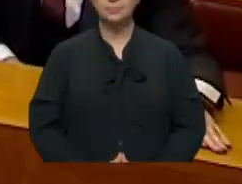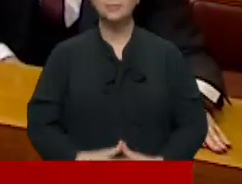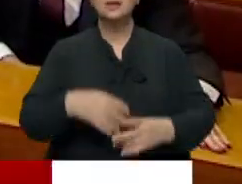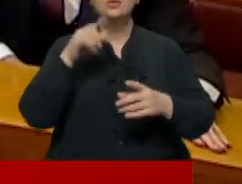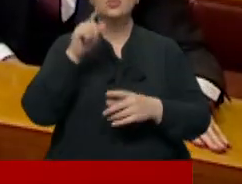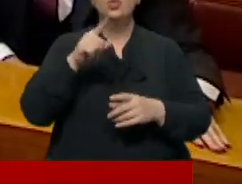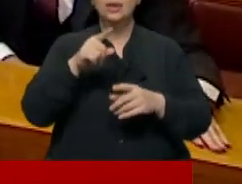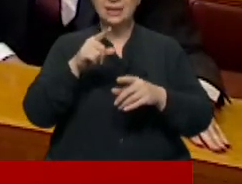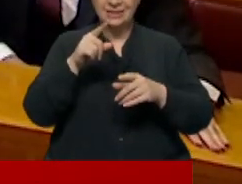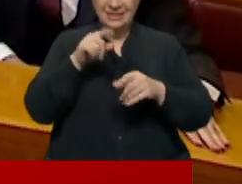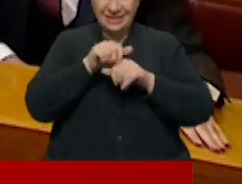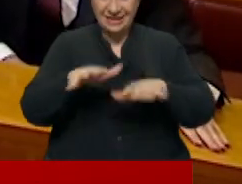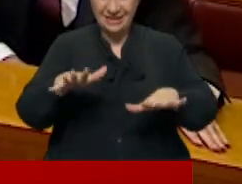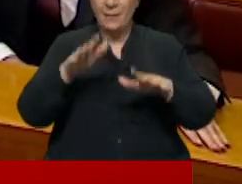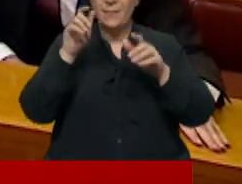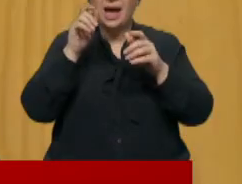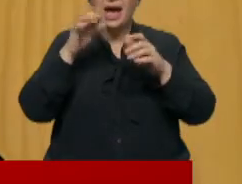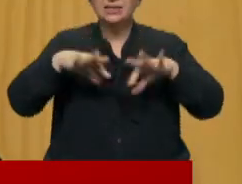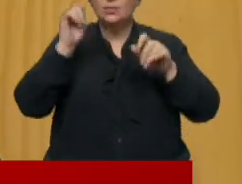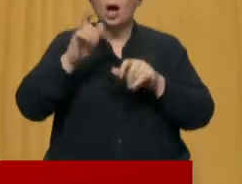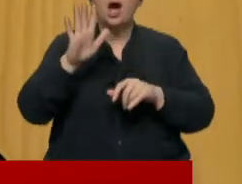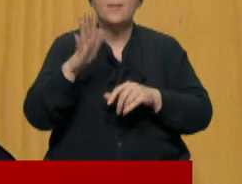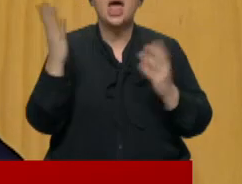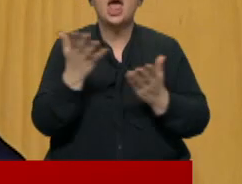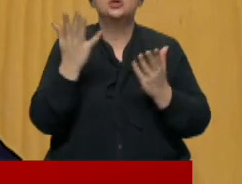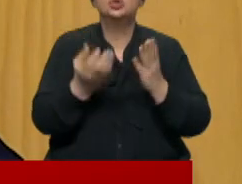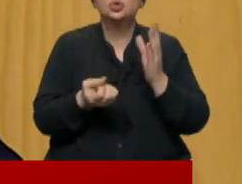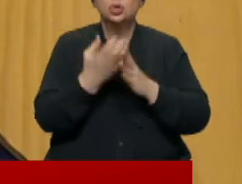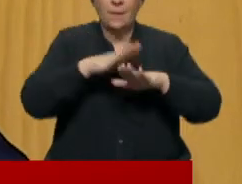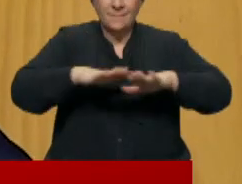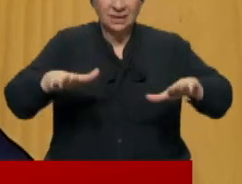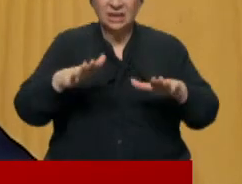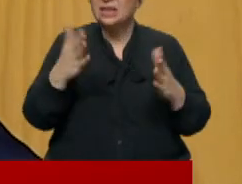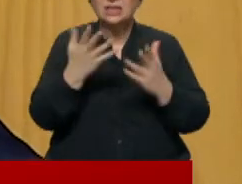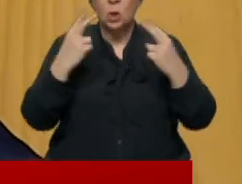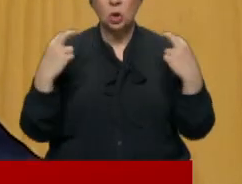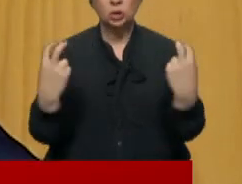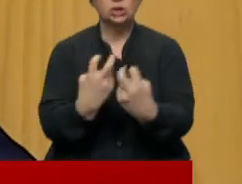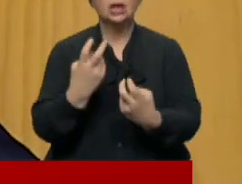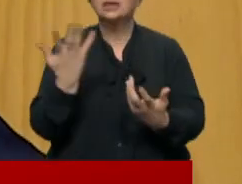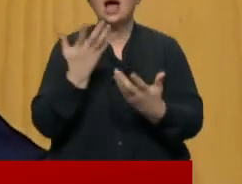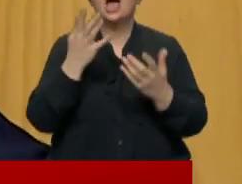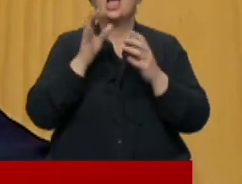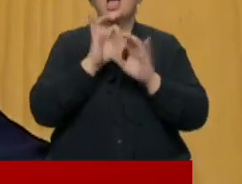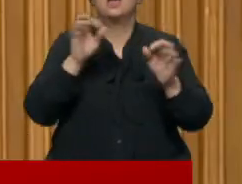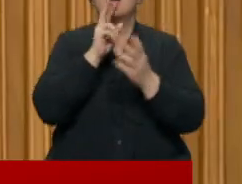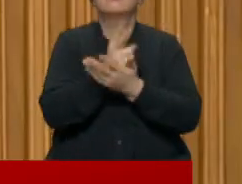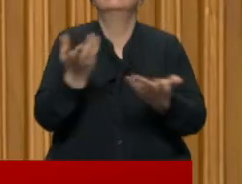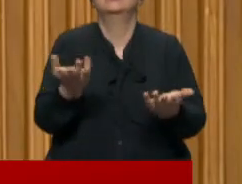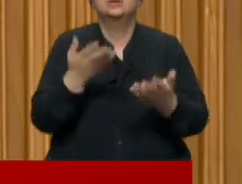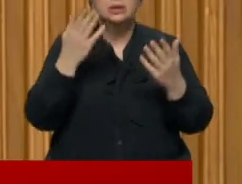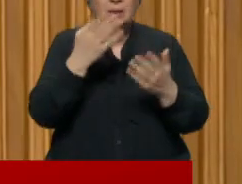Güçlendirilmiş parlamenter sistem hazırlığı yapıyorlarmış. Ama henüz kurulacak masada nasıl oturacaklarını tespit edememişler.